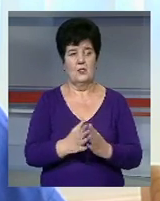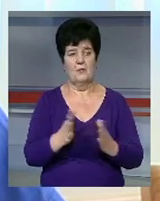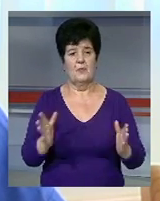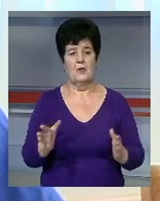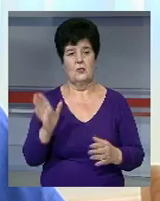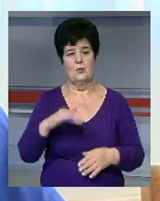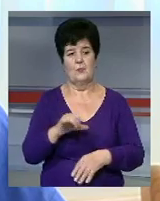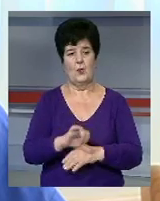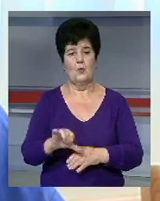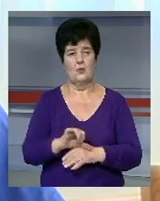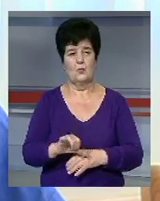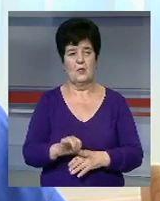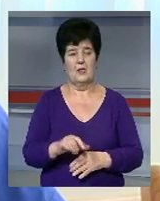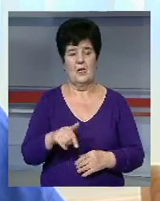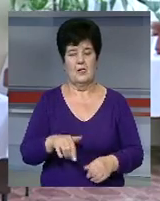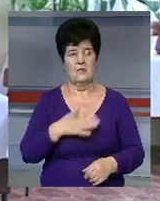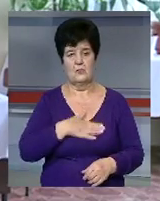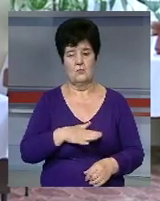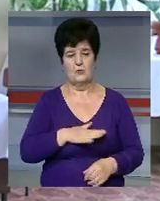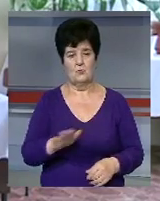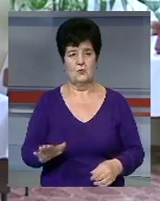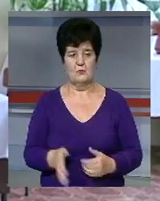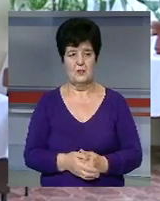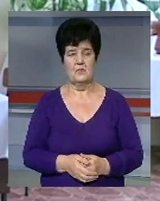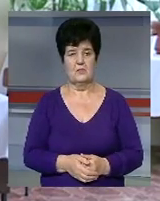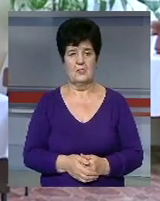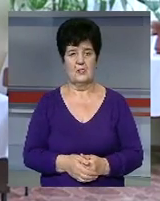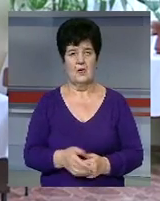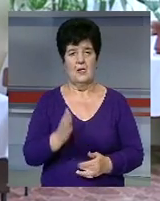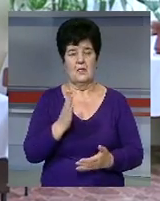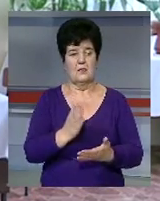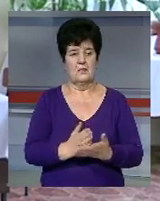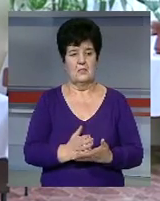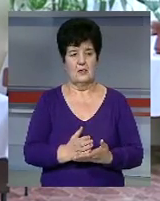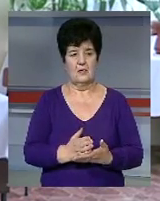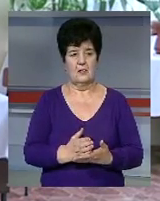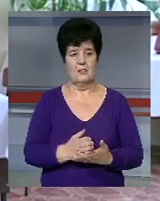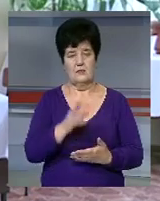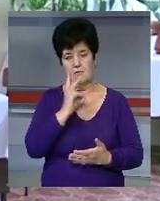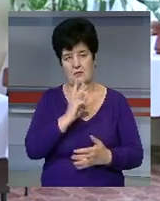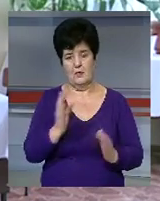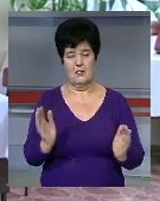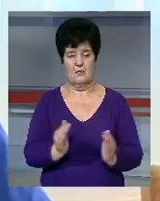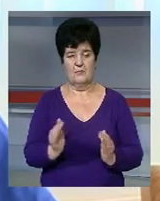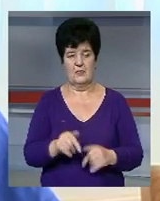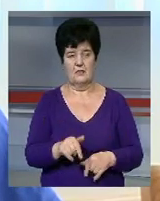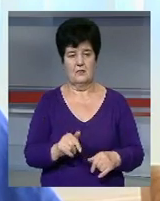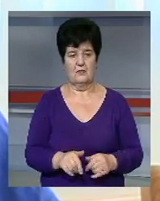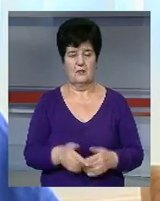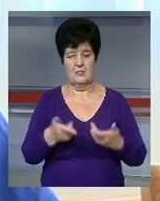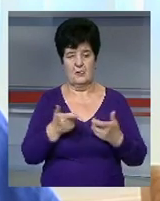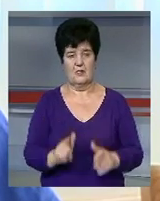au fost mulțumiți de careva condiții și au plecat. Sunt mulți. Și tind și în continuare să plece mulți. Dacă într-adevăr se implementează această lege,